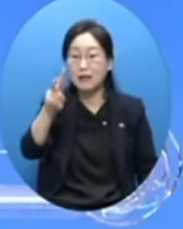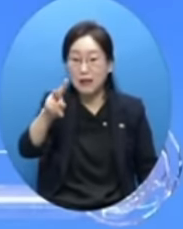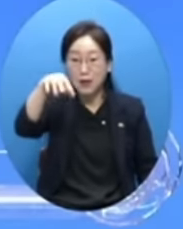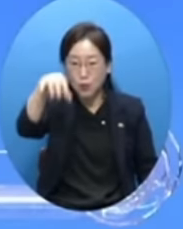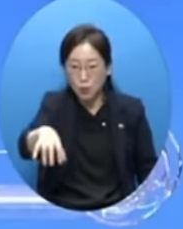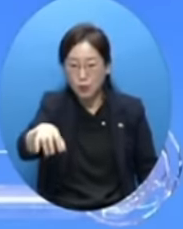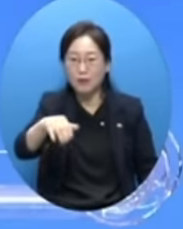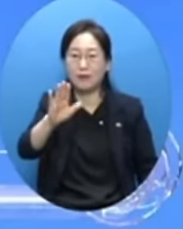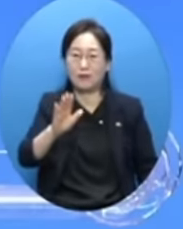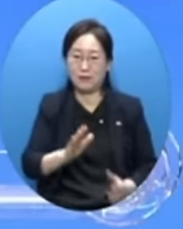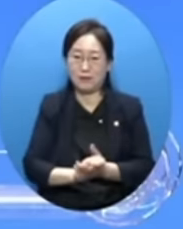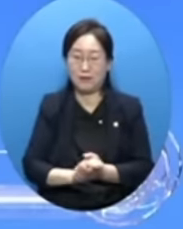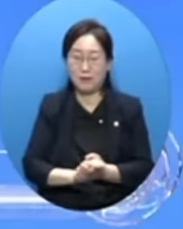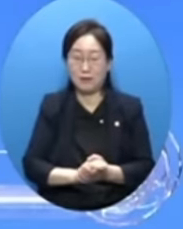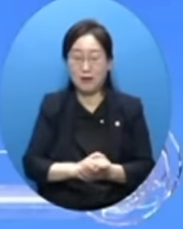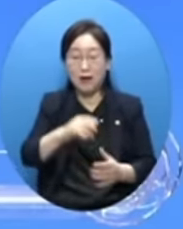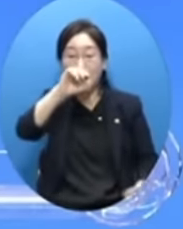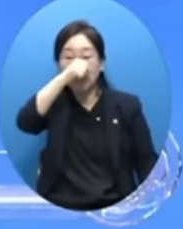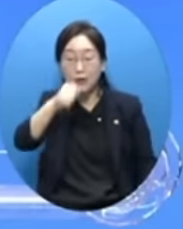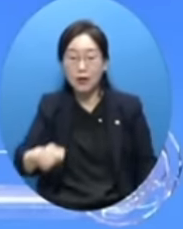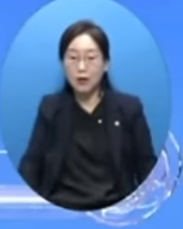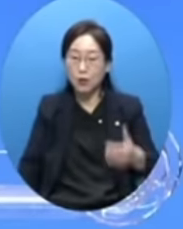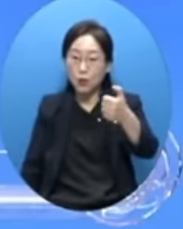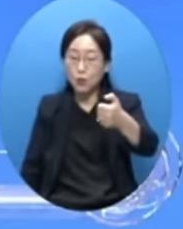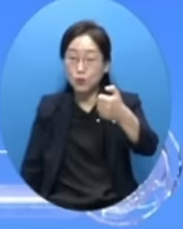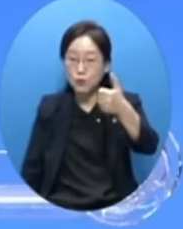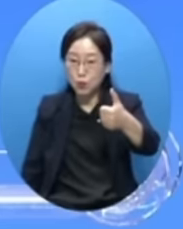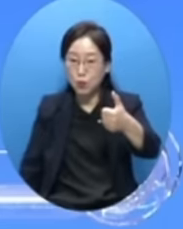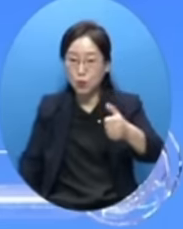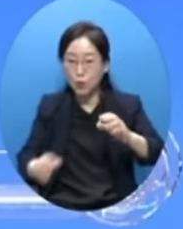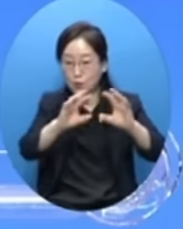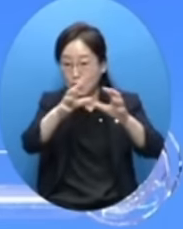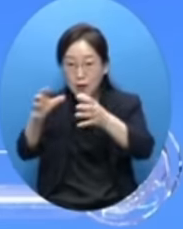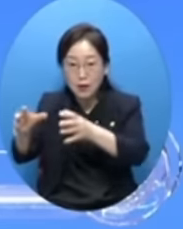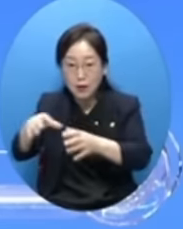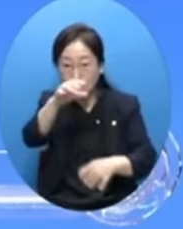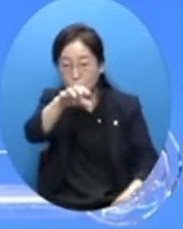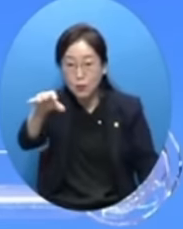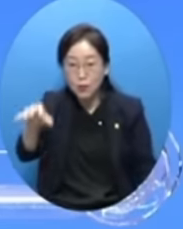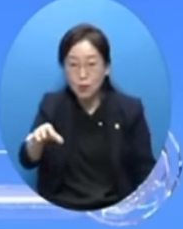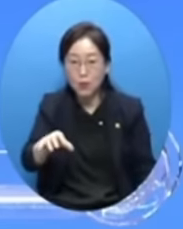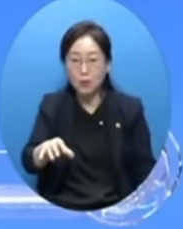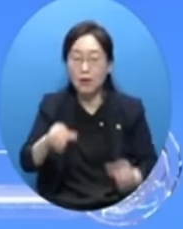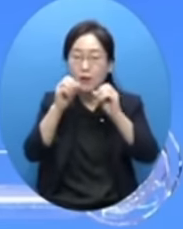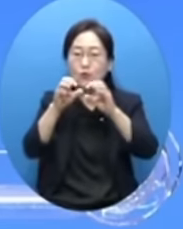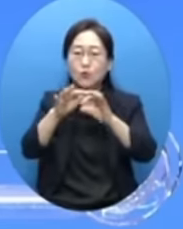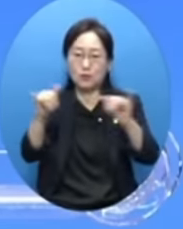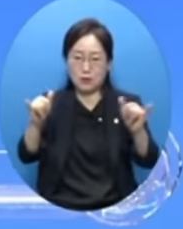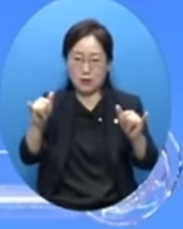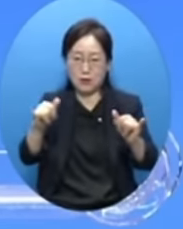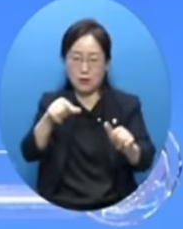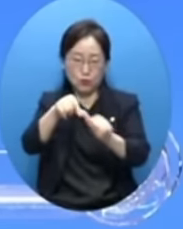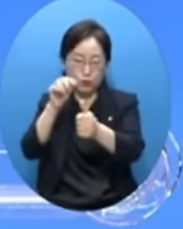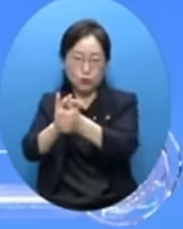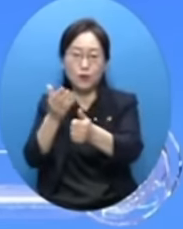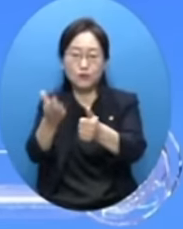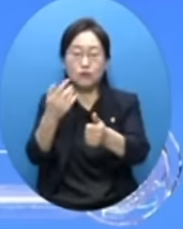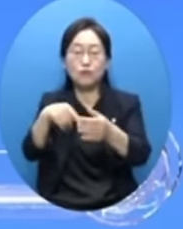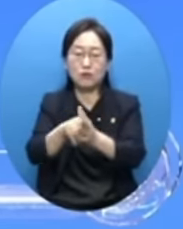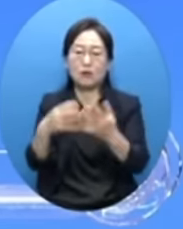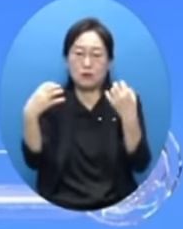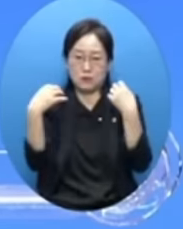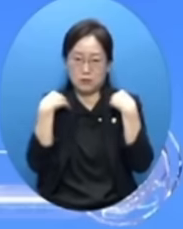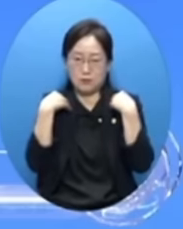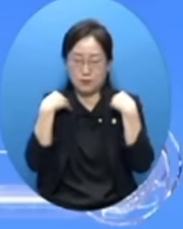분입니다. 가서 아프리카 55개국의 아이들을 위한 구호사업을 펼치는 선교사로 활동하면서 그들에게 꿈과 희망을